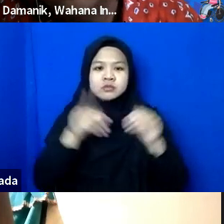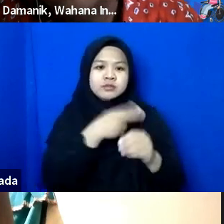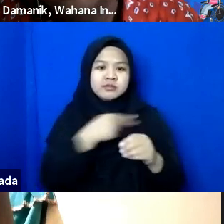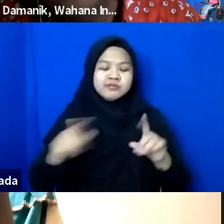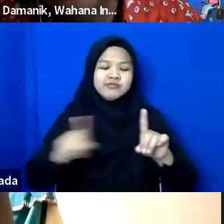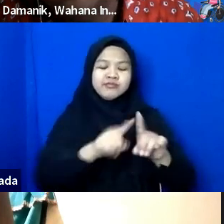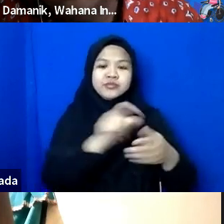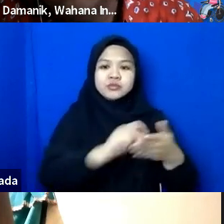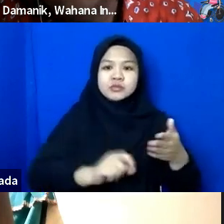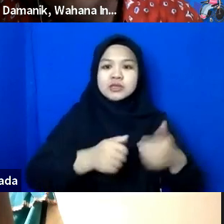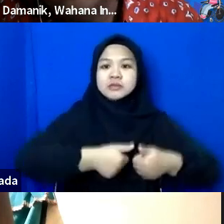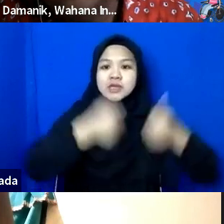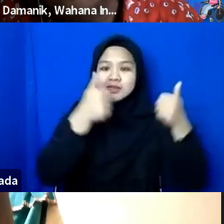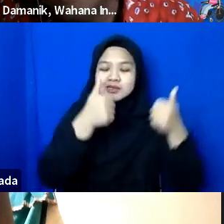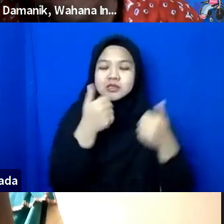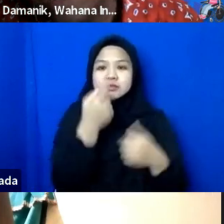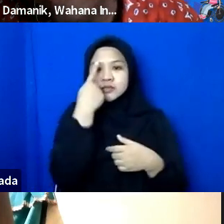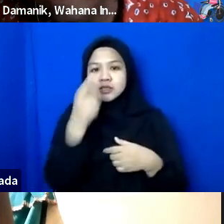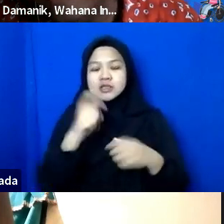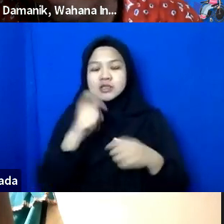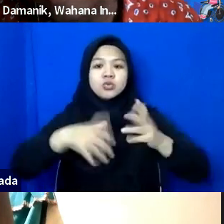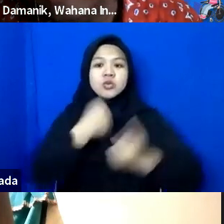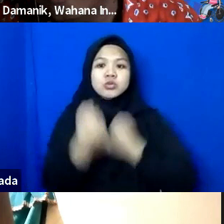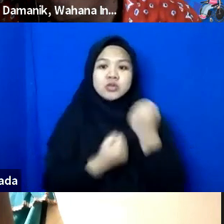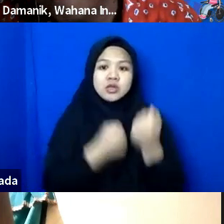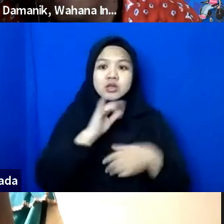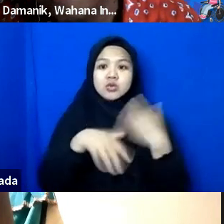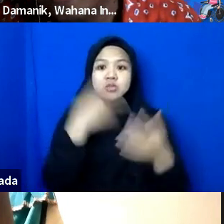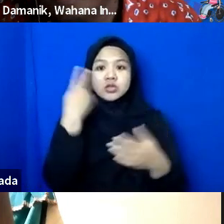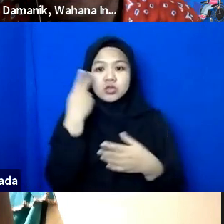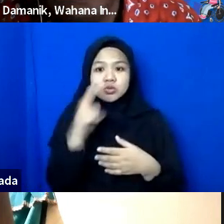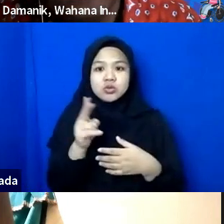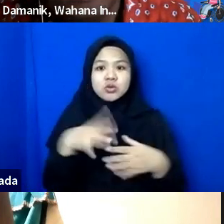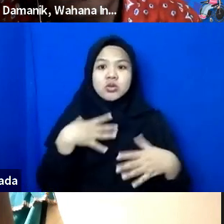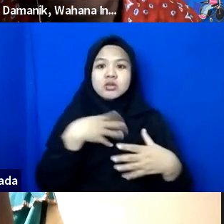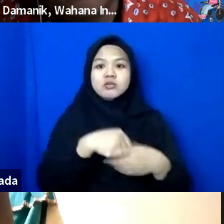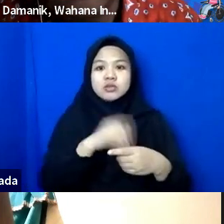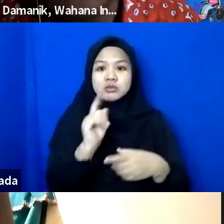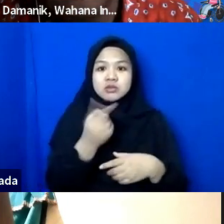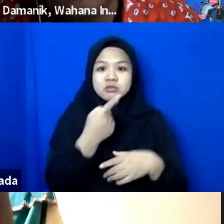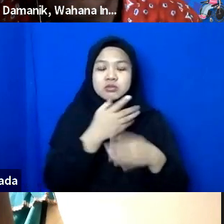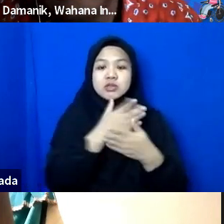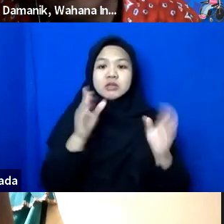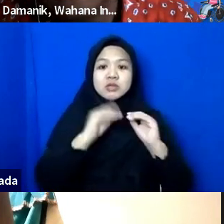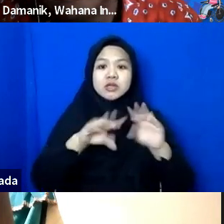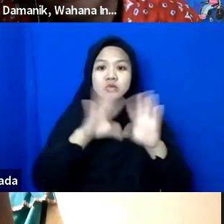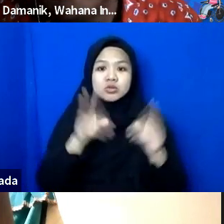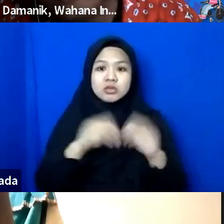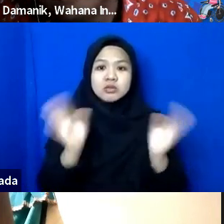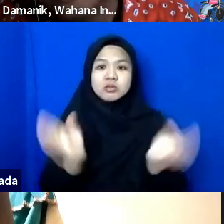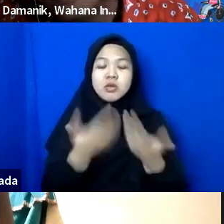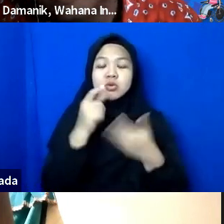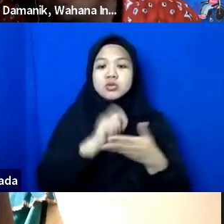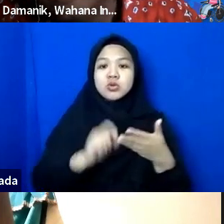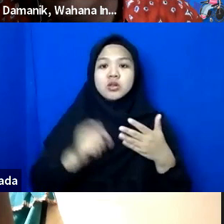berhasil meyakinkan dunia usaha dan dunia industri untuk yang pertama berkontribusi pada penyelenggaraan pendidikan inklusi dengan membangun sekolah